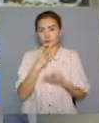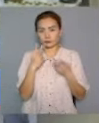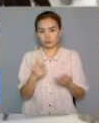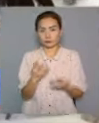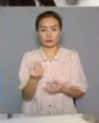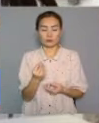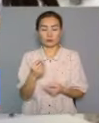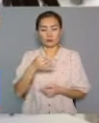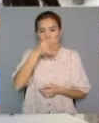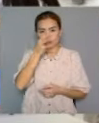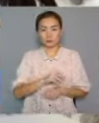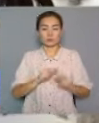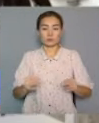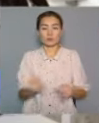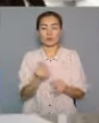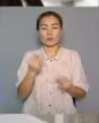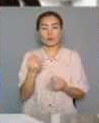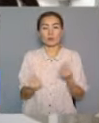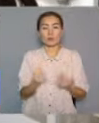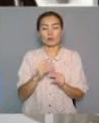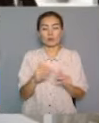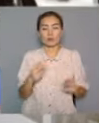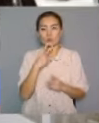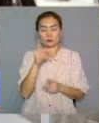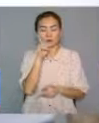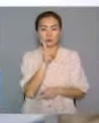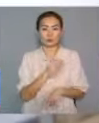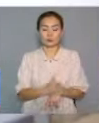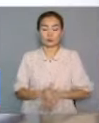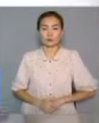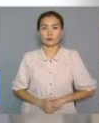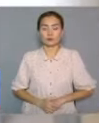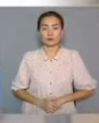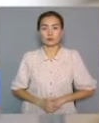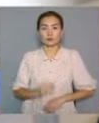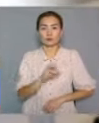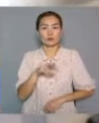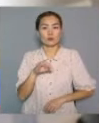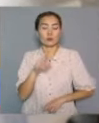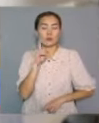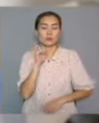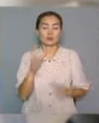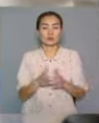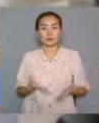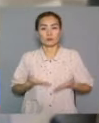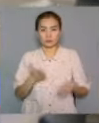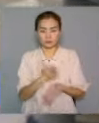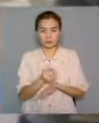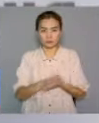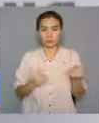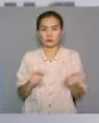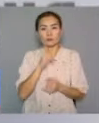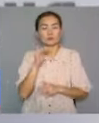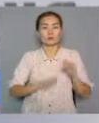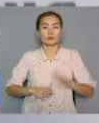жүр. Тағылымы терең ұстаздың қызықты сабағына балаларда дән риза. Ислам Қадыров жастар форумына шақырту алған.